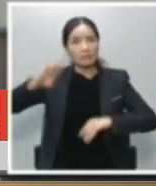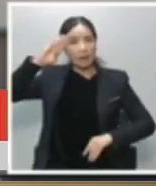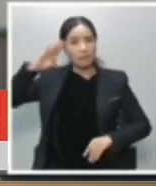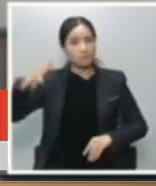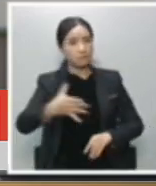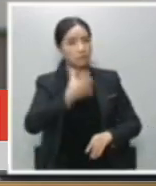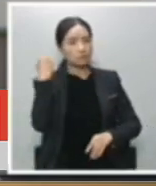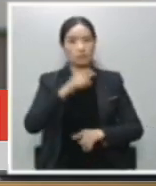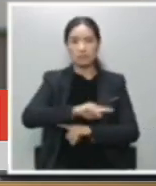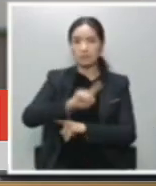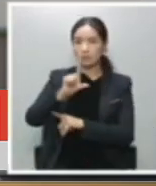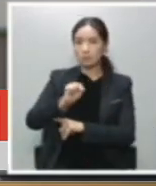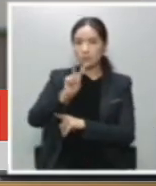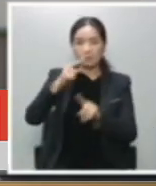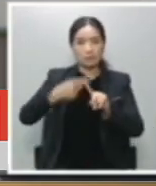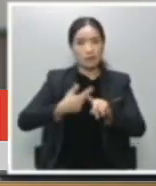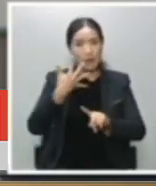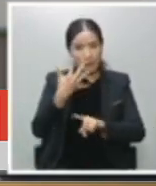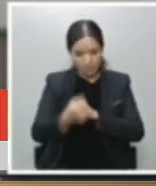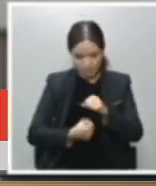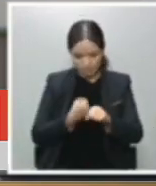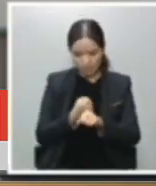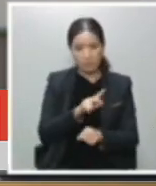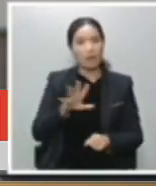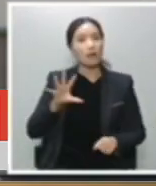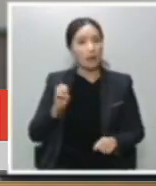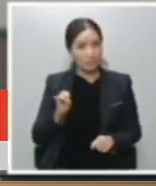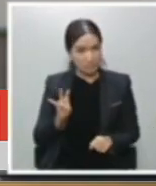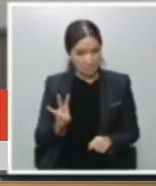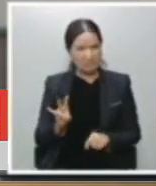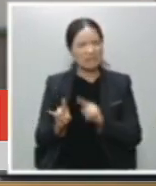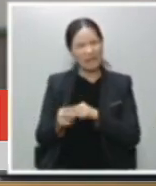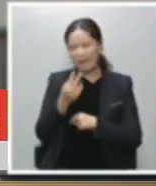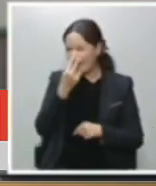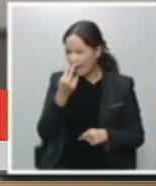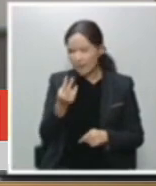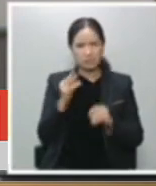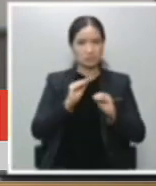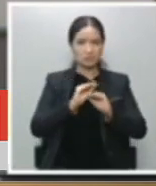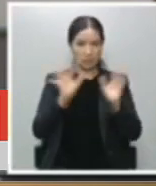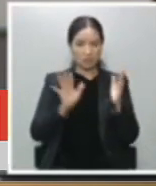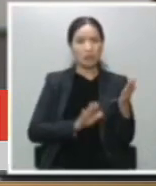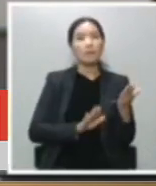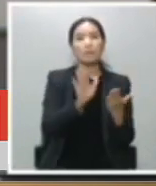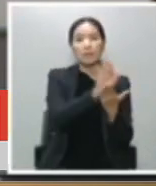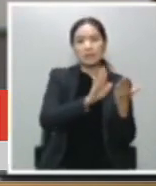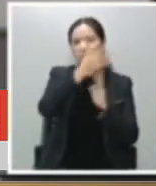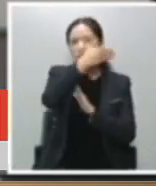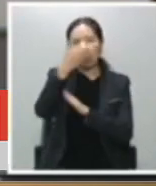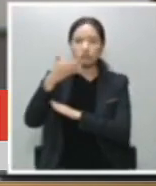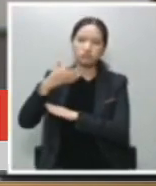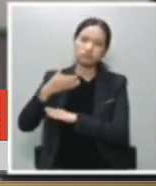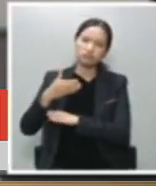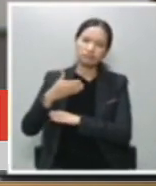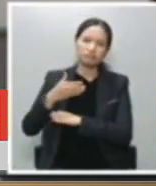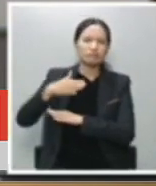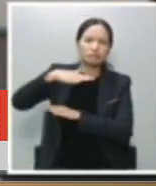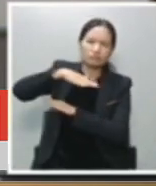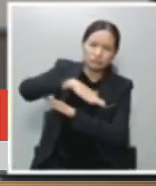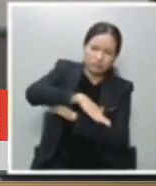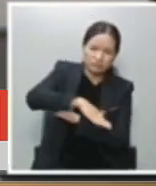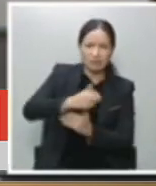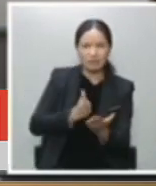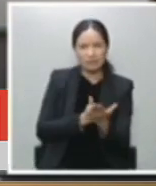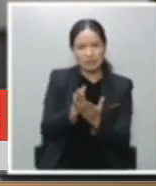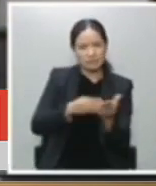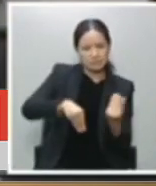22พฤษภาที่ผ่านมาในปี57ยิ่งเห็นชัดเจนว่าประเทศชาติเสื่อมสุดทั้งด้านเศรษฐกิ